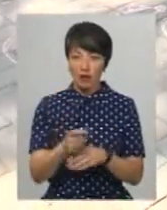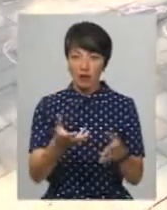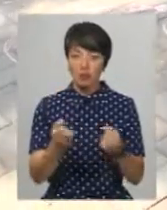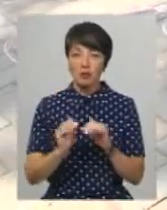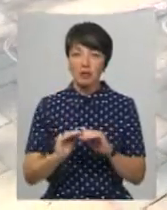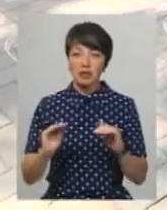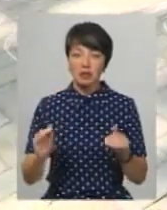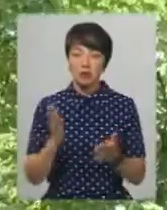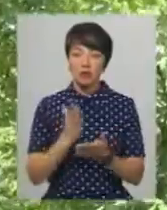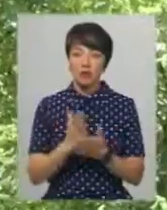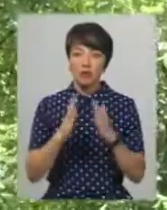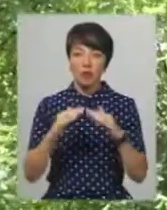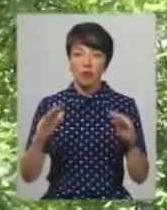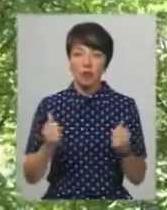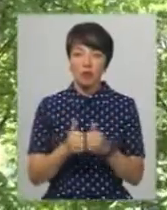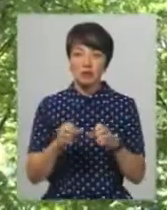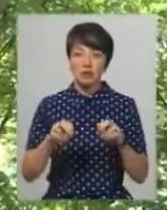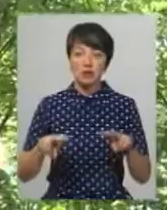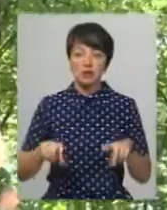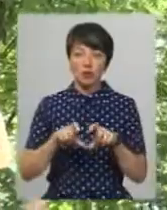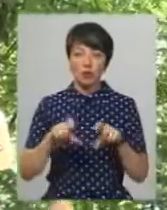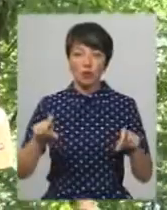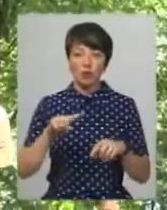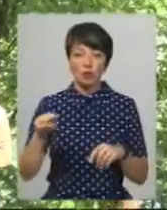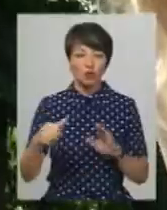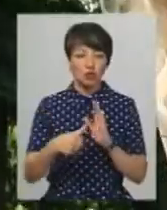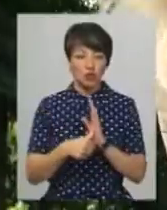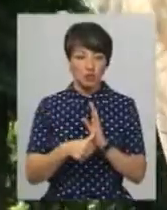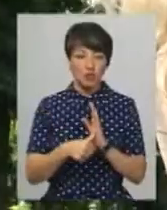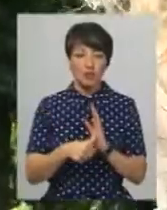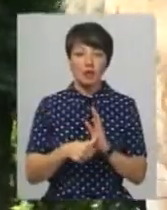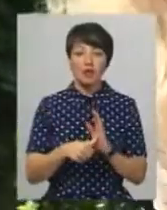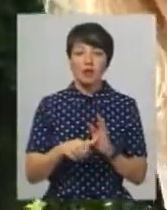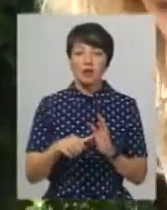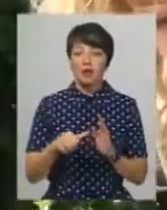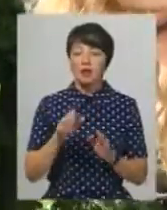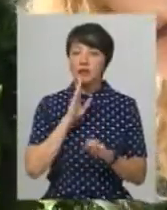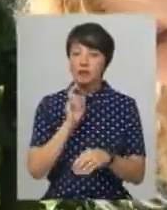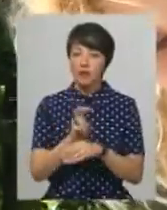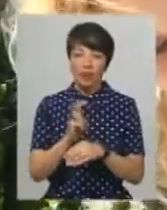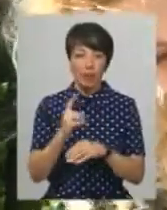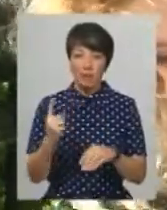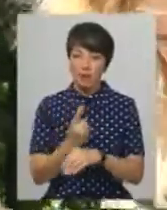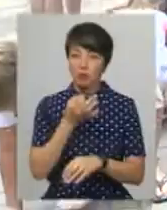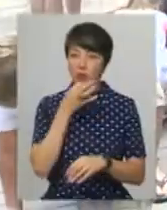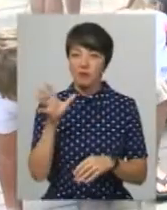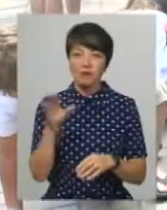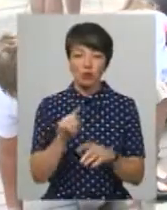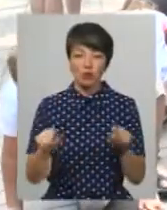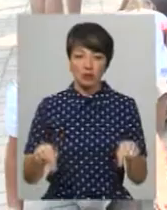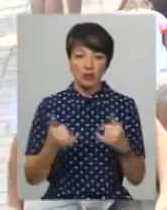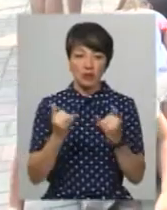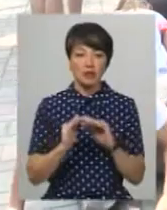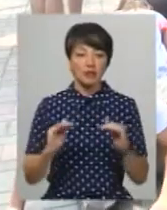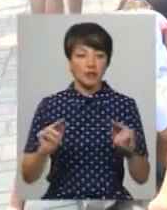отримали діти, котрі перебувають у таборі при спеціалізованій загальноосвітній школі номер 6. Катерина Вавренчук табір відвідує не вперше. Подобається усе, що організували для